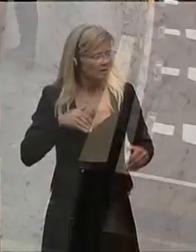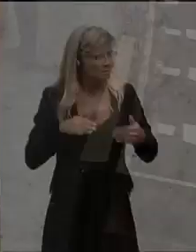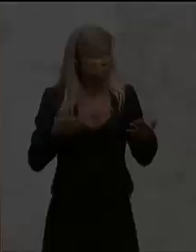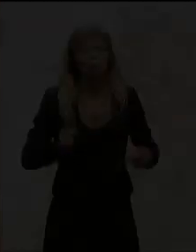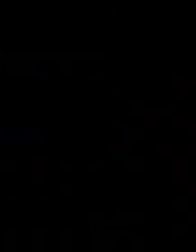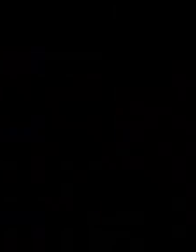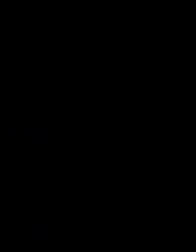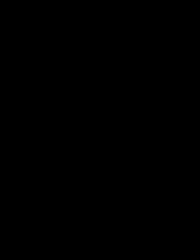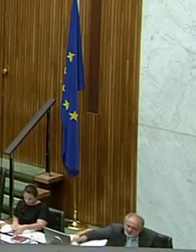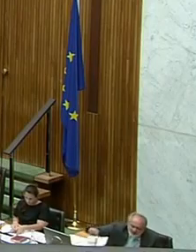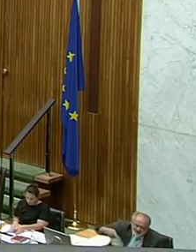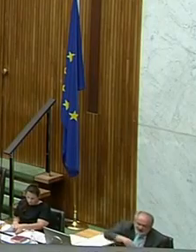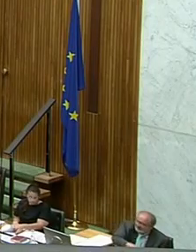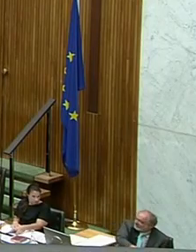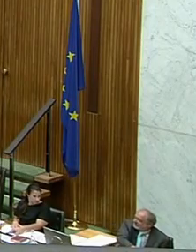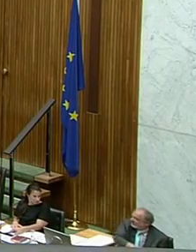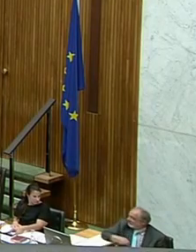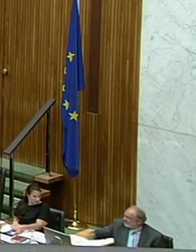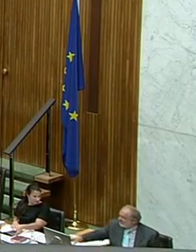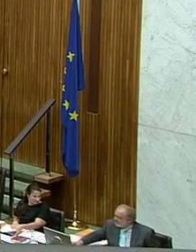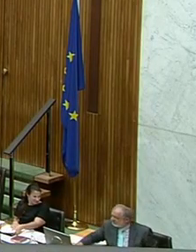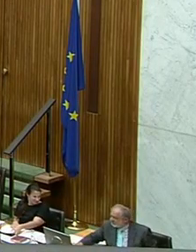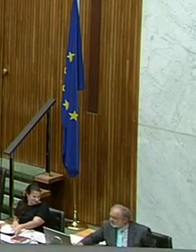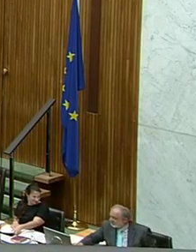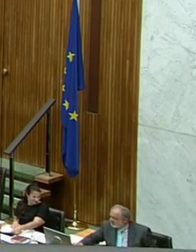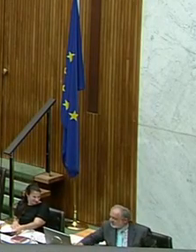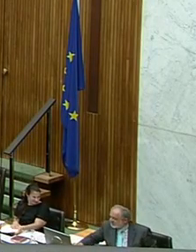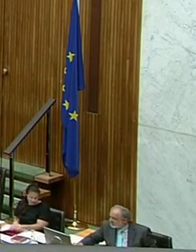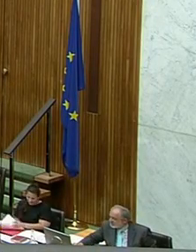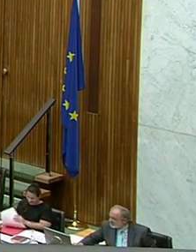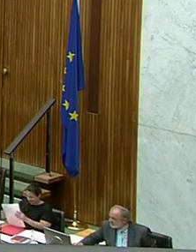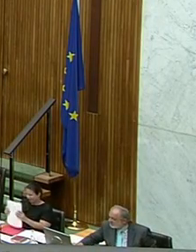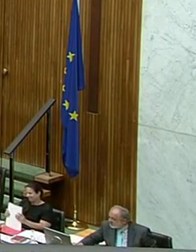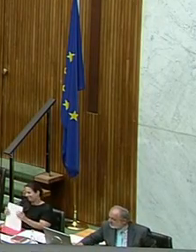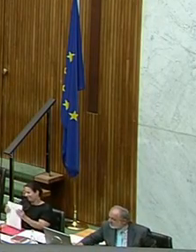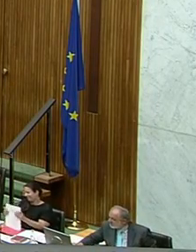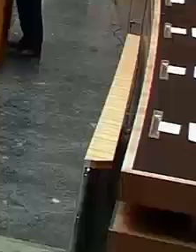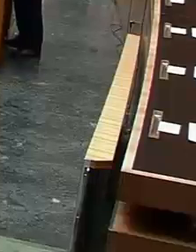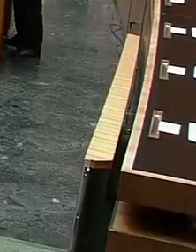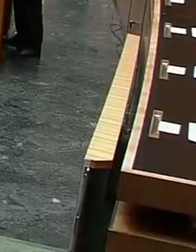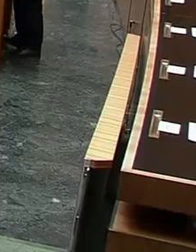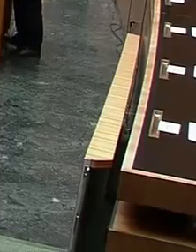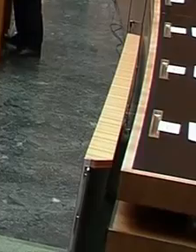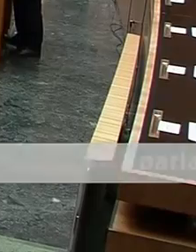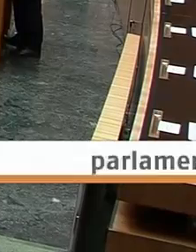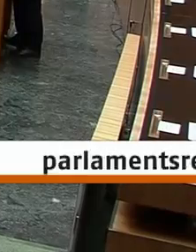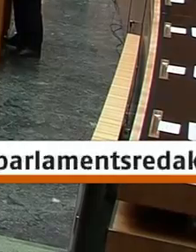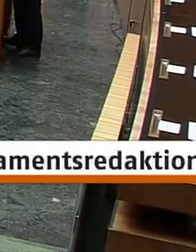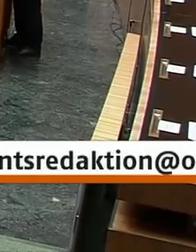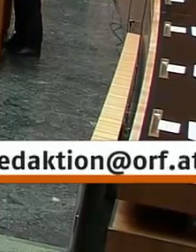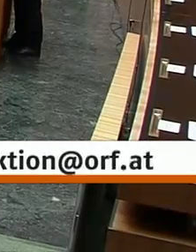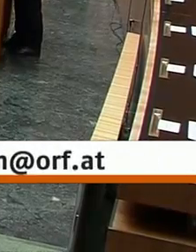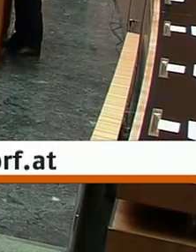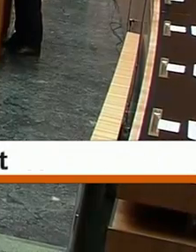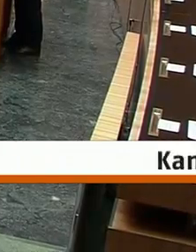Wie immer kommt jetzt die Zeit im Bild. Bleiben Sie dran und ich wünsche Ihnen noch einen schönen Tag. Das ist ein längst überfälliger